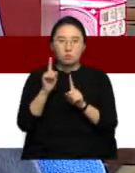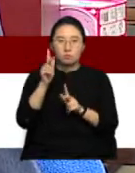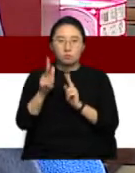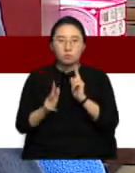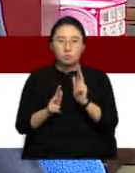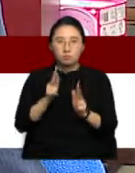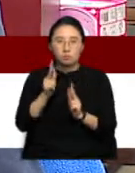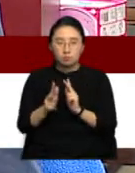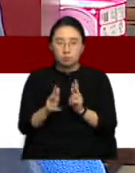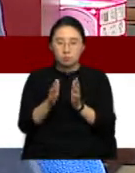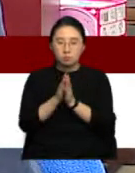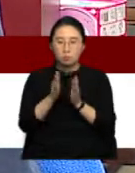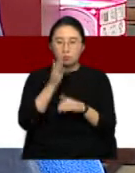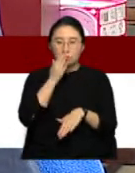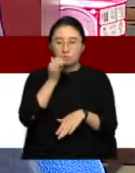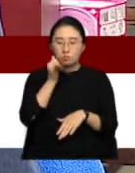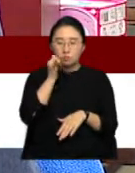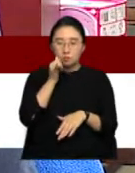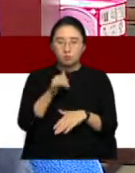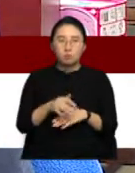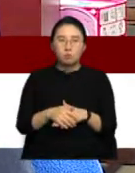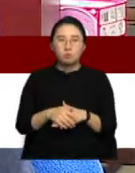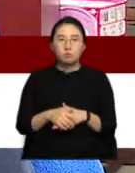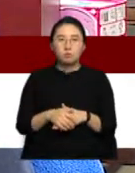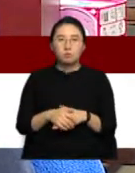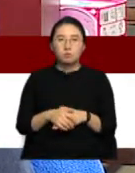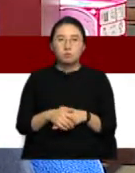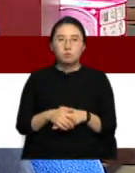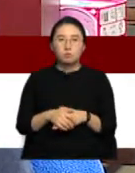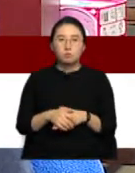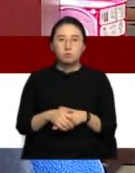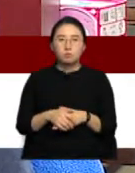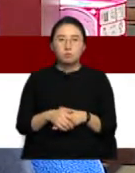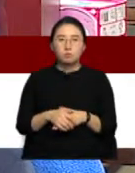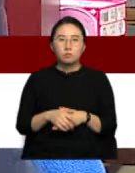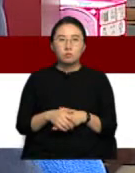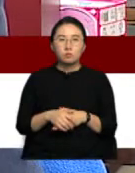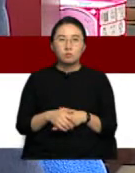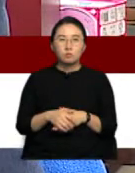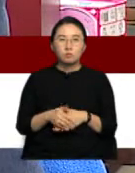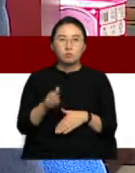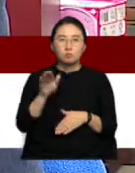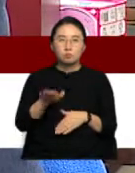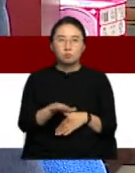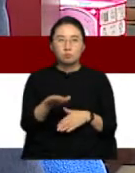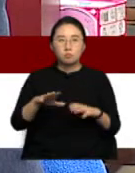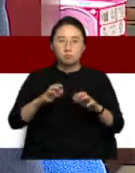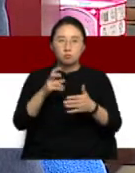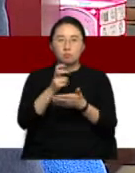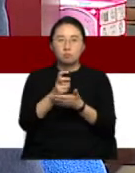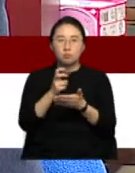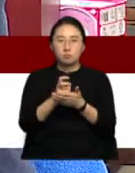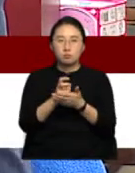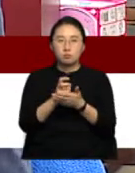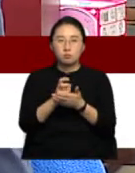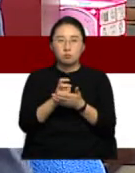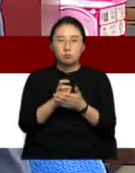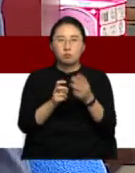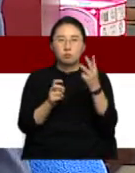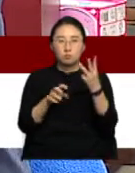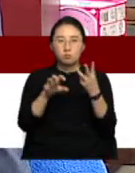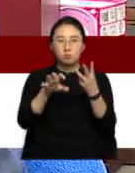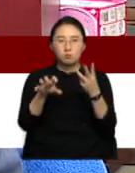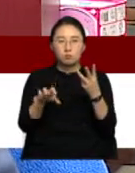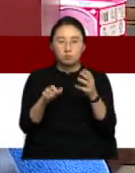새로운 그 지역에 맞는 도시재생 사업을 이제 선정할 수 있거든요. 근데 우리나라는 법적인 지표가 딱 세